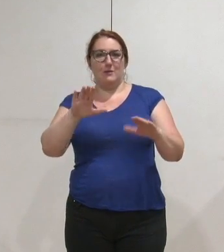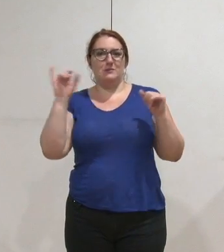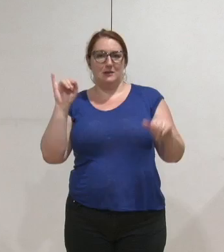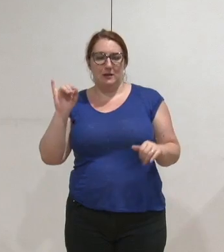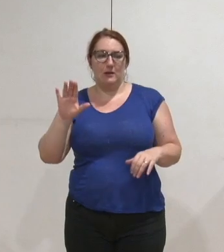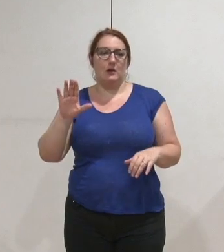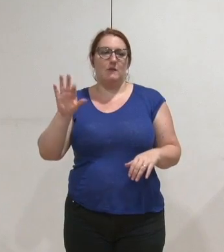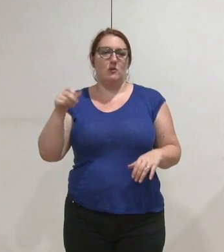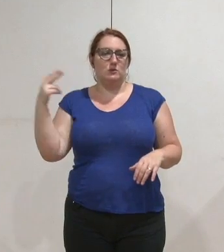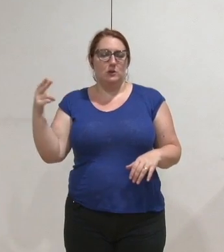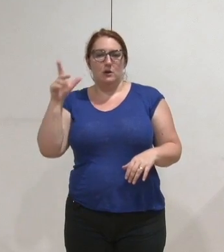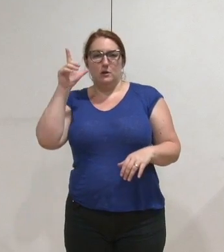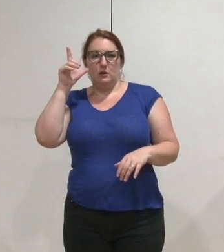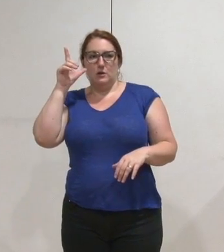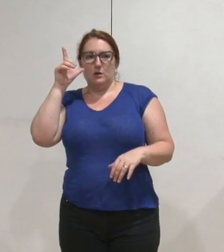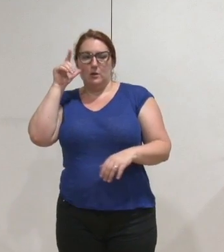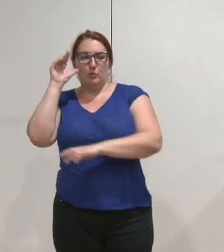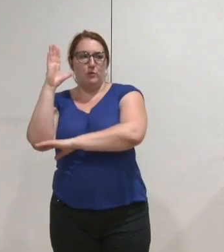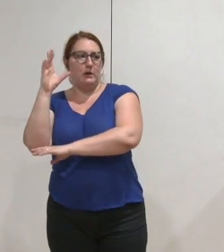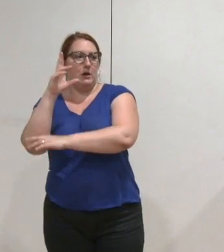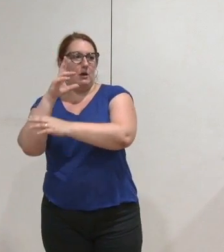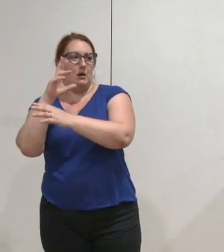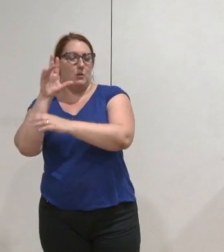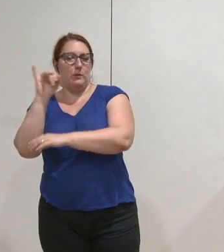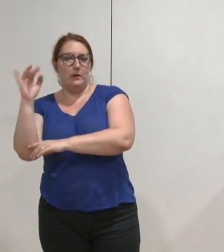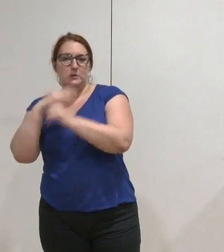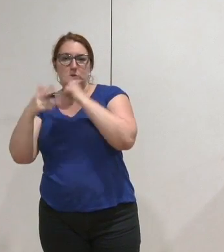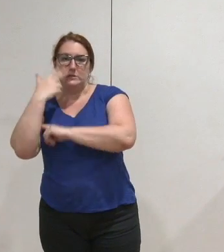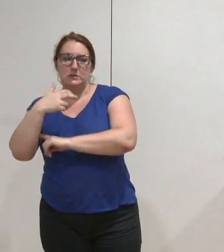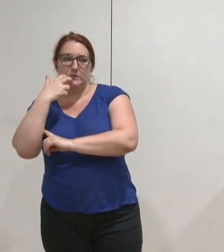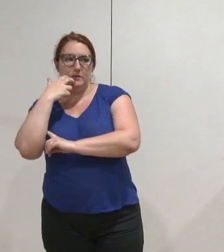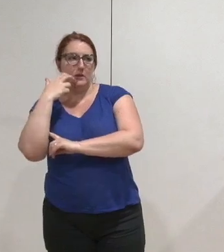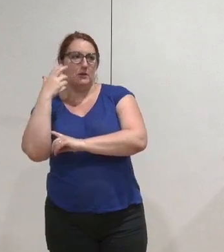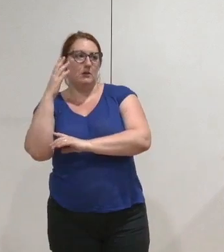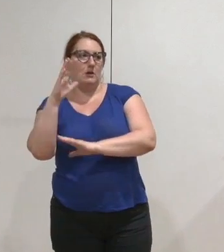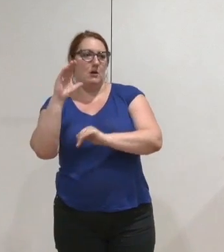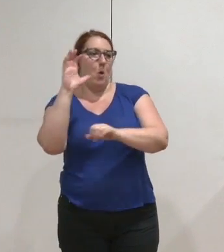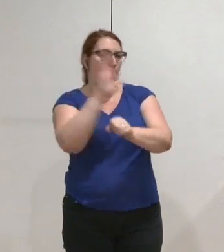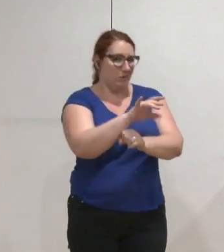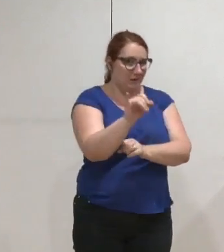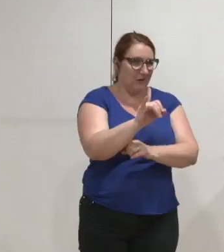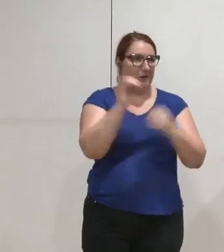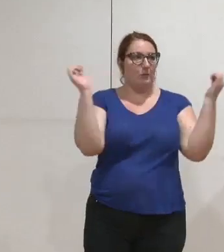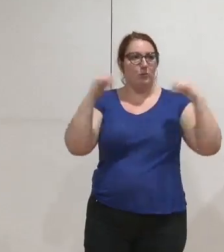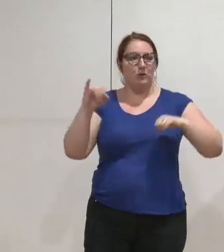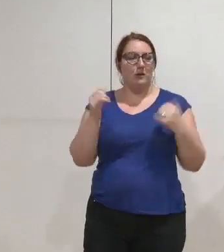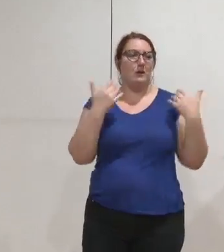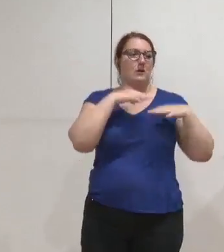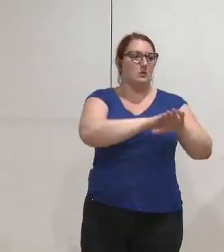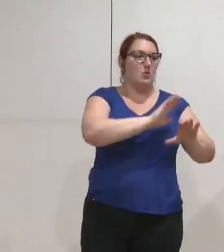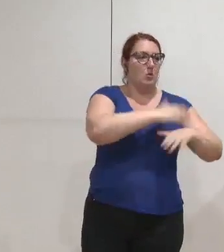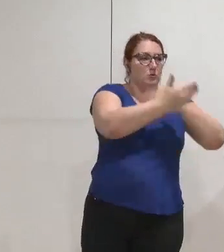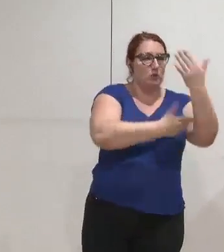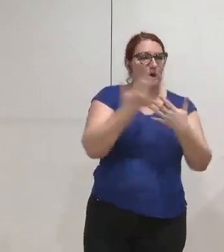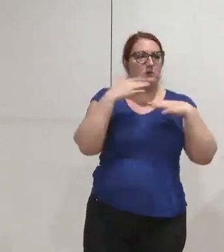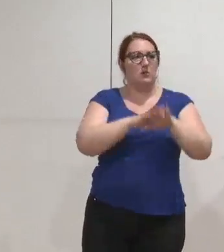um républicain udi société civile qui s'ab qui vote contre qui vote pour rassemblement de gauche et de